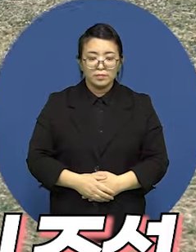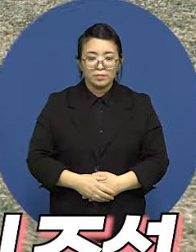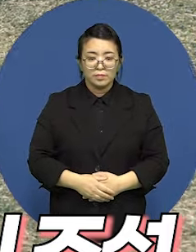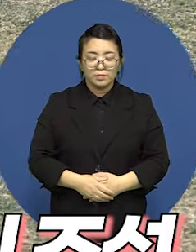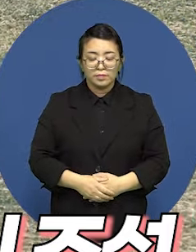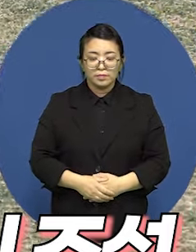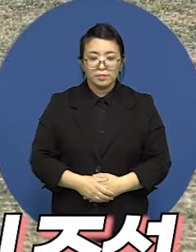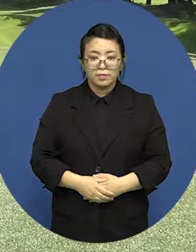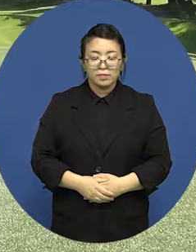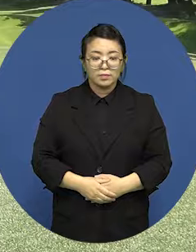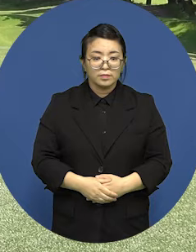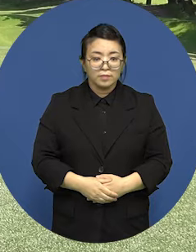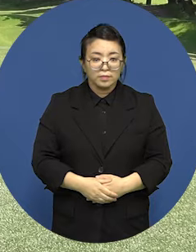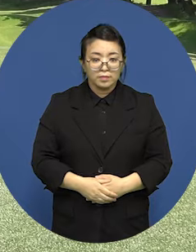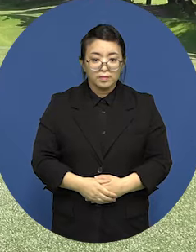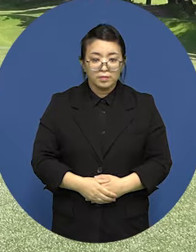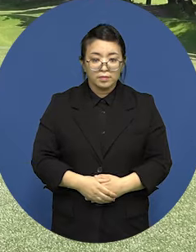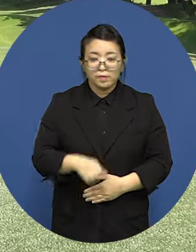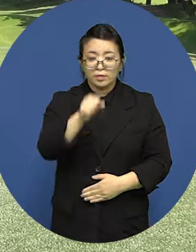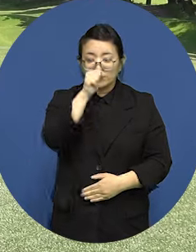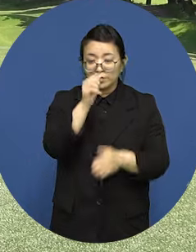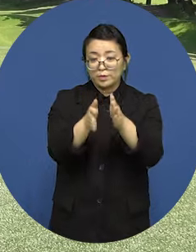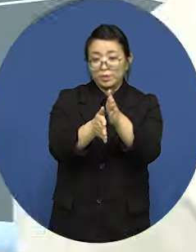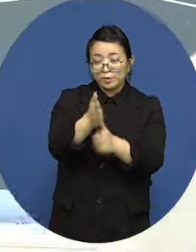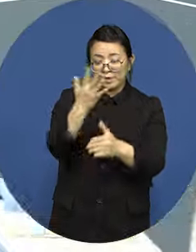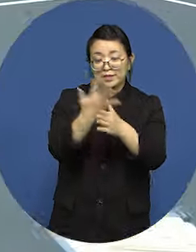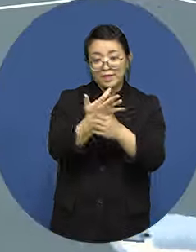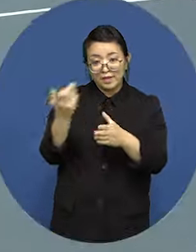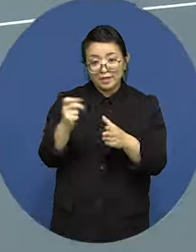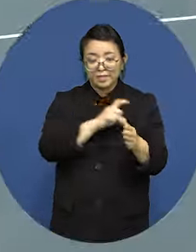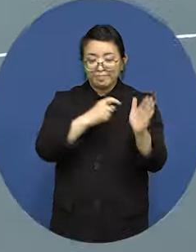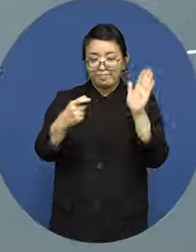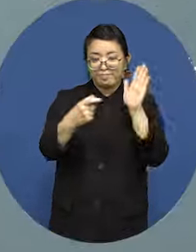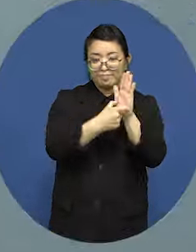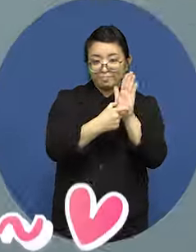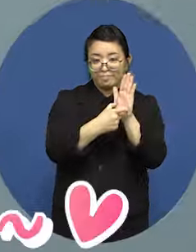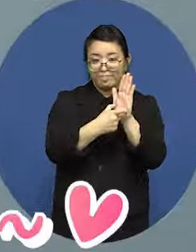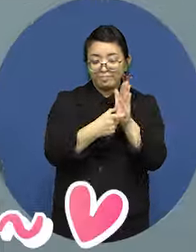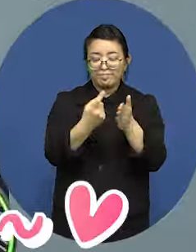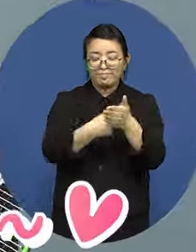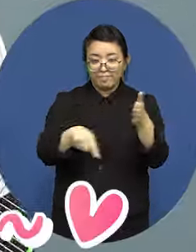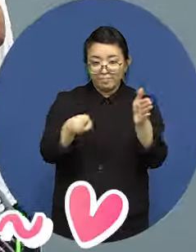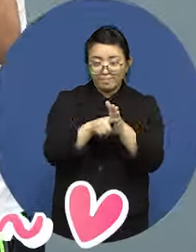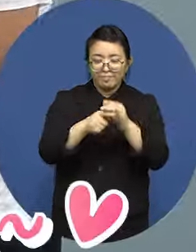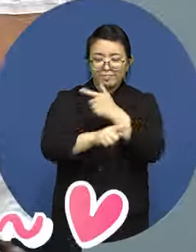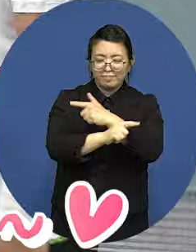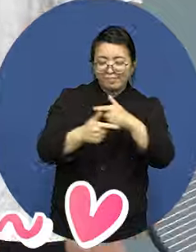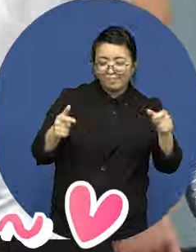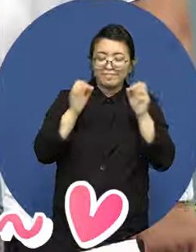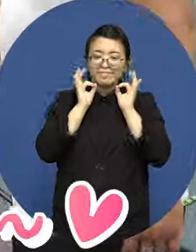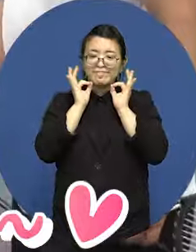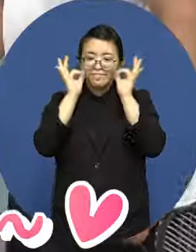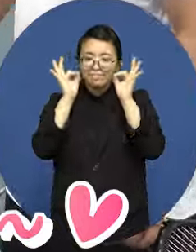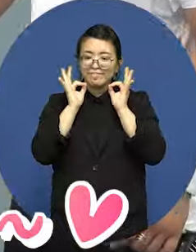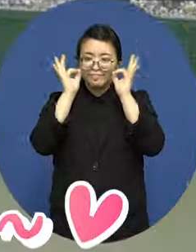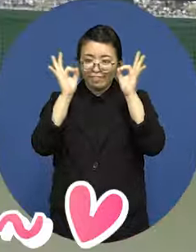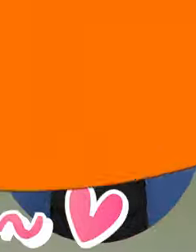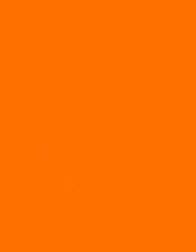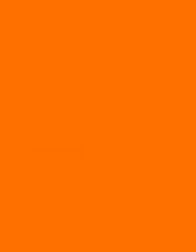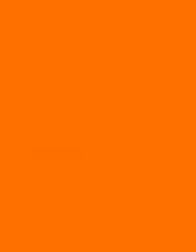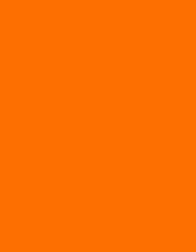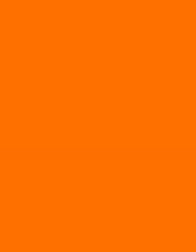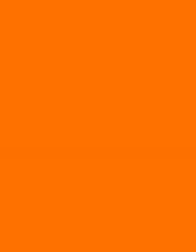있습니다. 명품 도시 양산으로 나아가기 위해 품격 있는 문화 활동을 할 수 있는 그날까지 힘차게